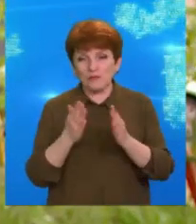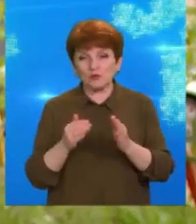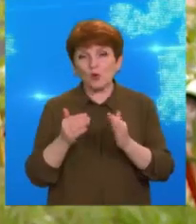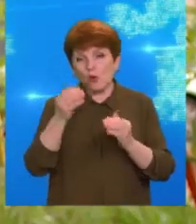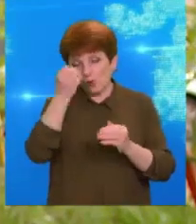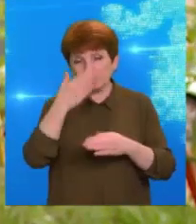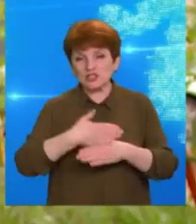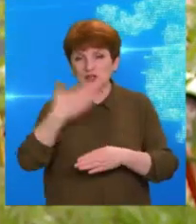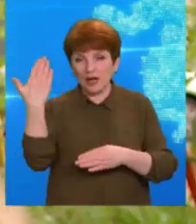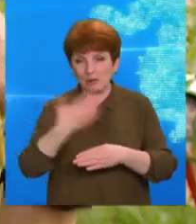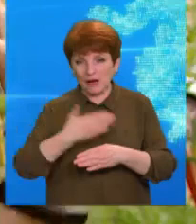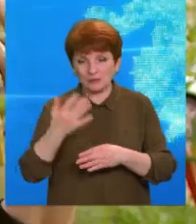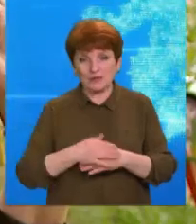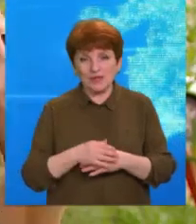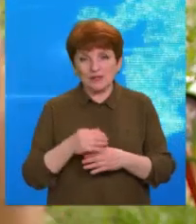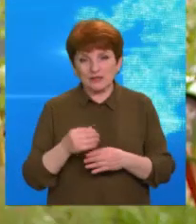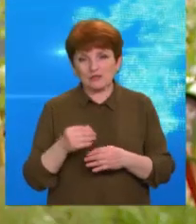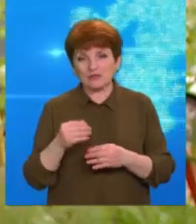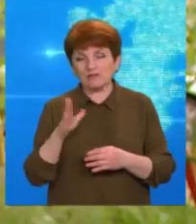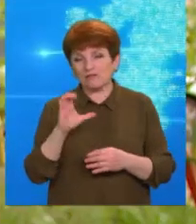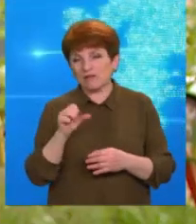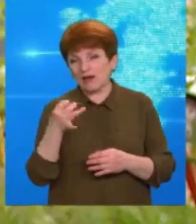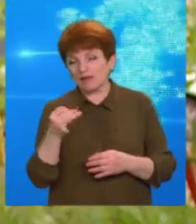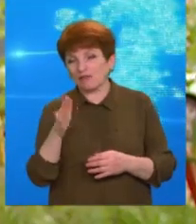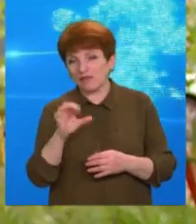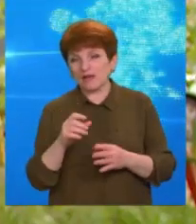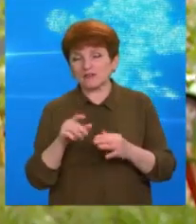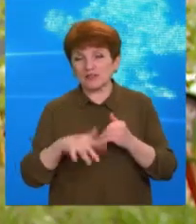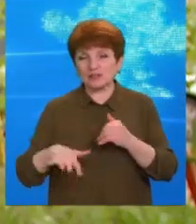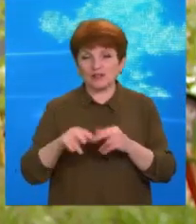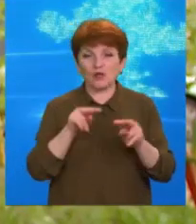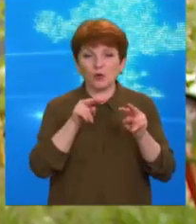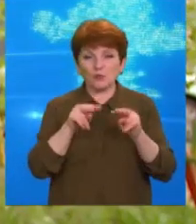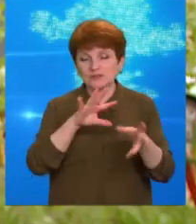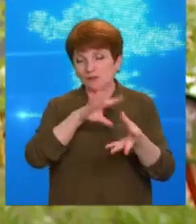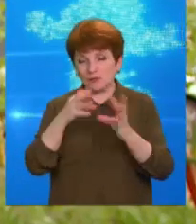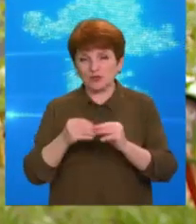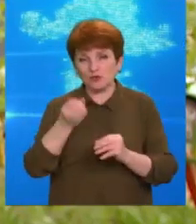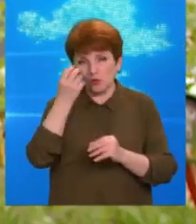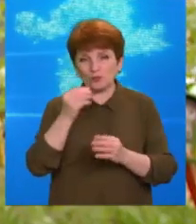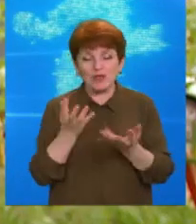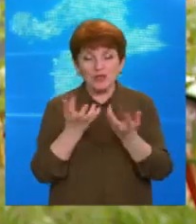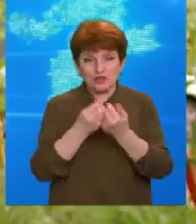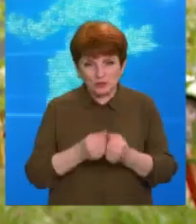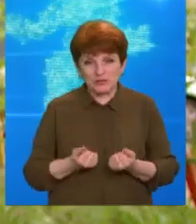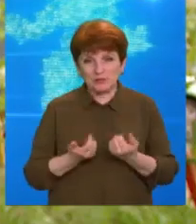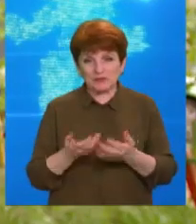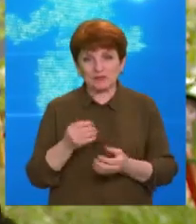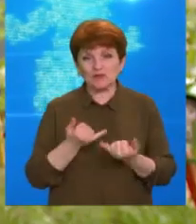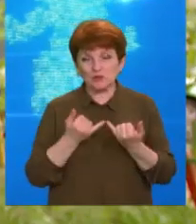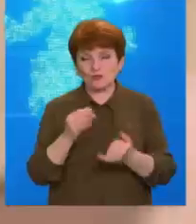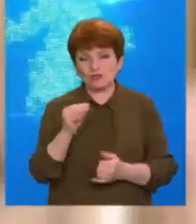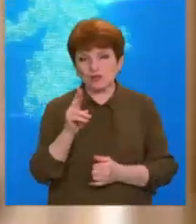шлагбаум, консьерж-сервис, Wi-Fi во дворе, комплексное видеонаблюдение и, конечно, умные счетчики потребления услуг